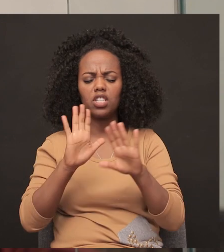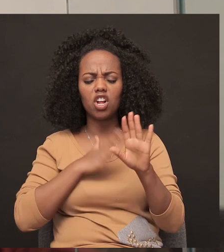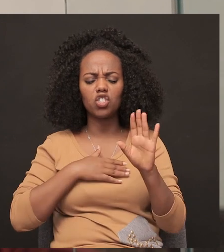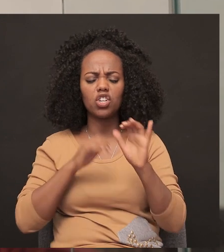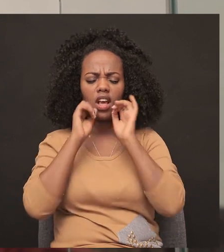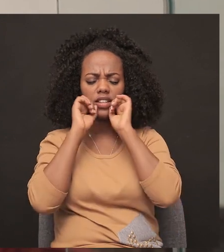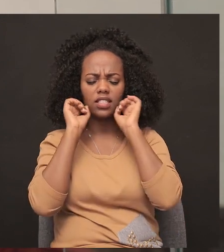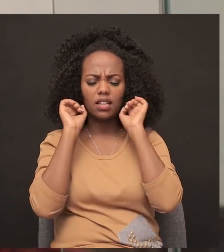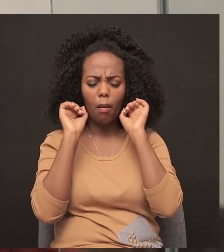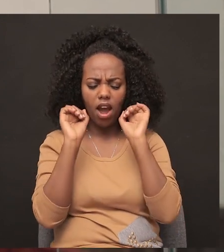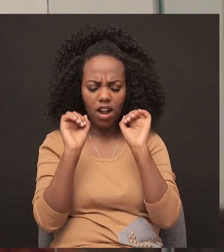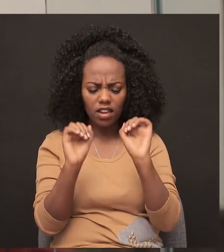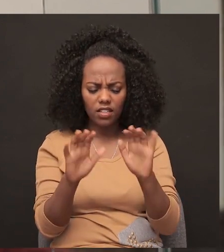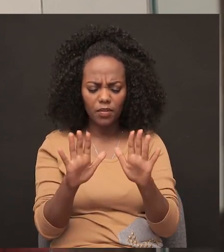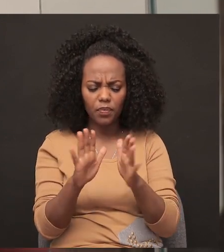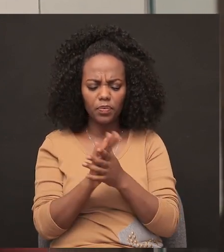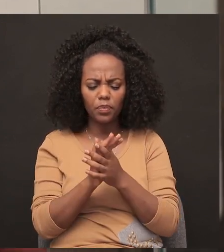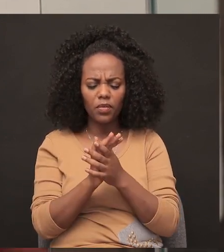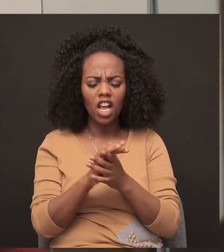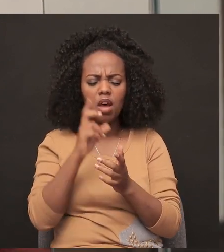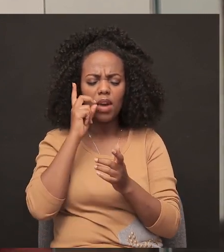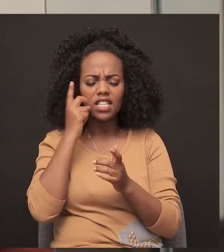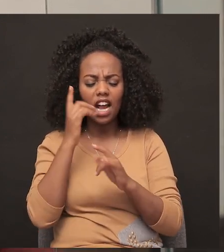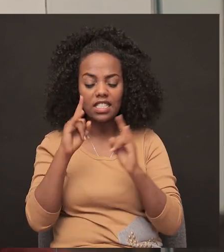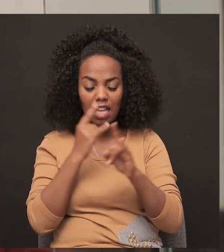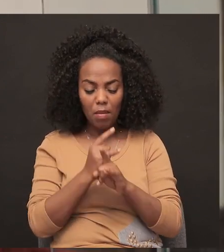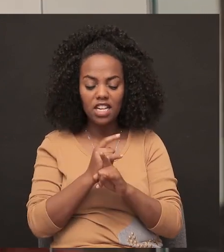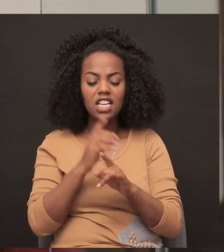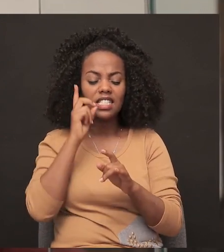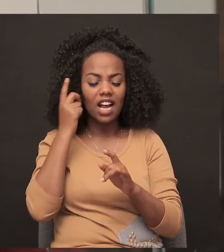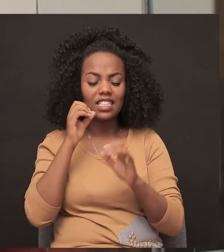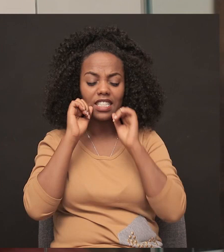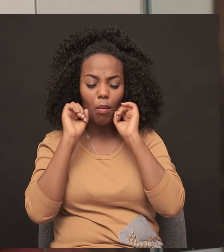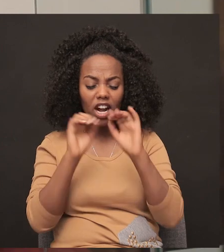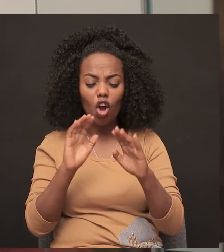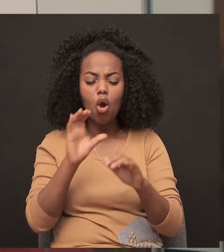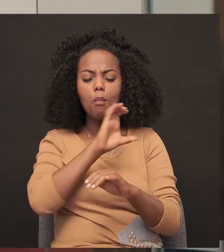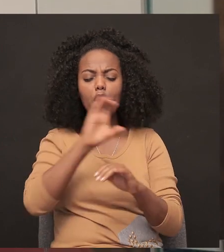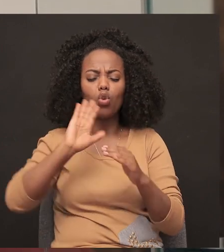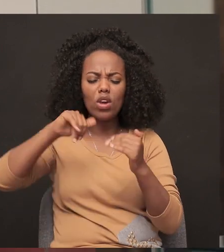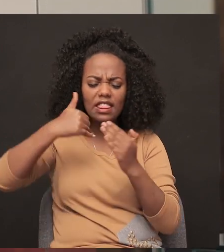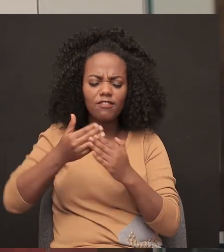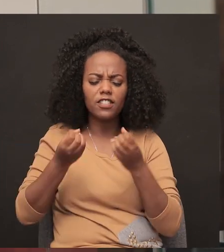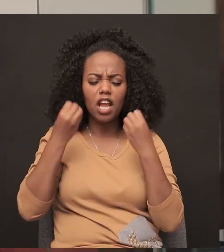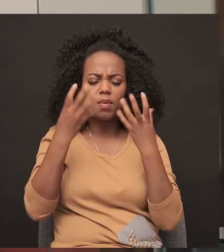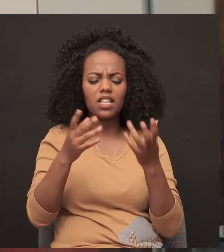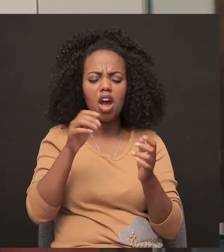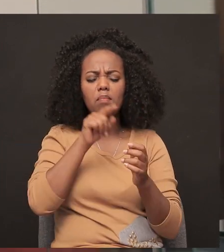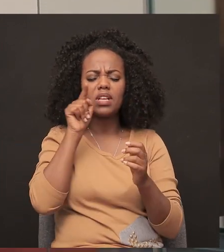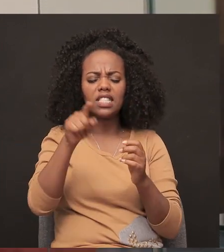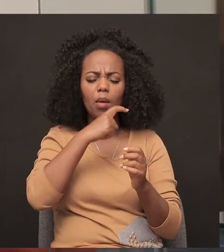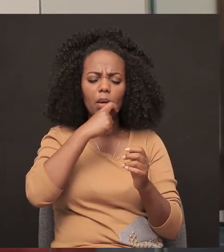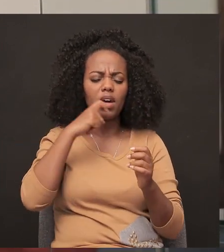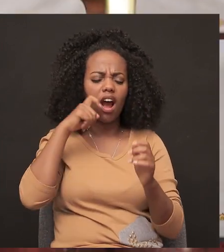ምድራችንን እንድትባርክ በይስሐቅ ዘመን እንደባረከው 100 እጥፍ እንዲያበዛ በበረሃው በዛ